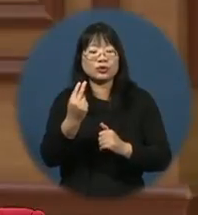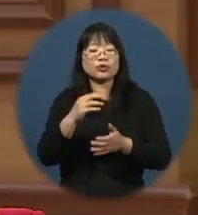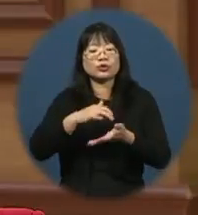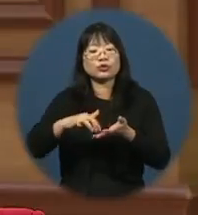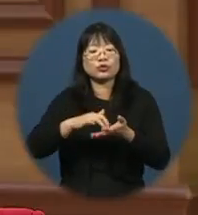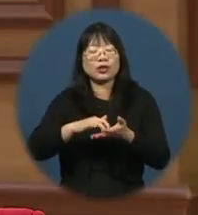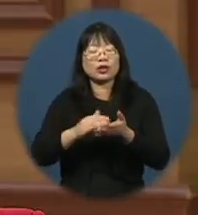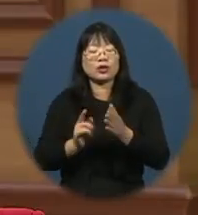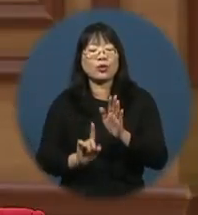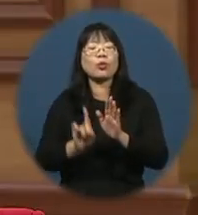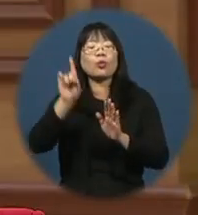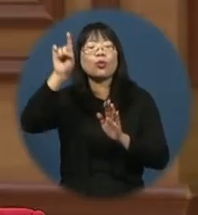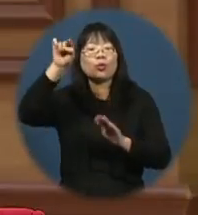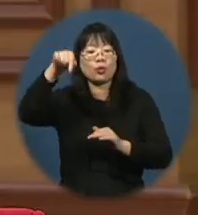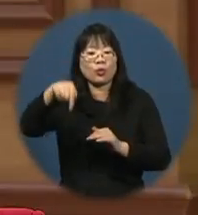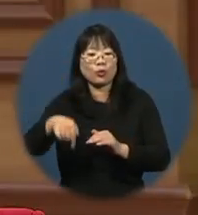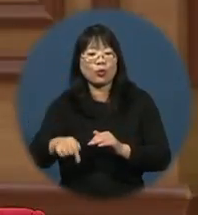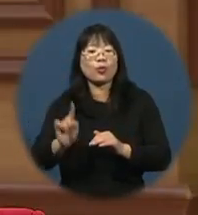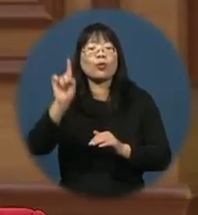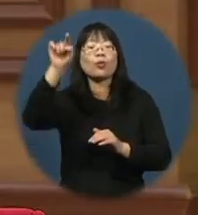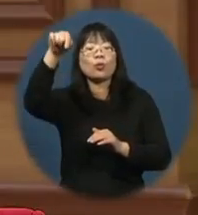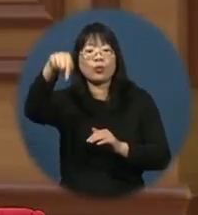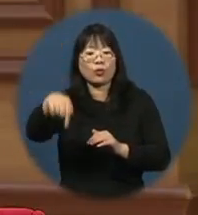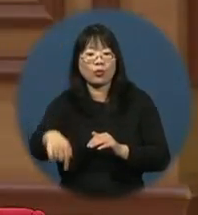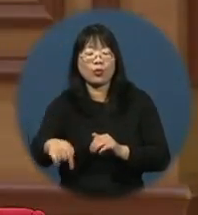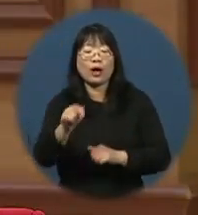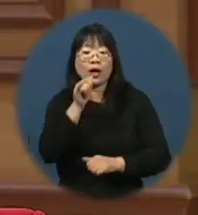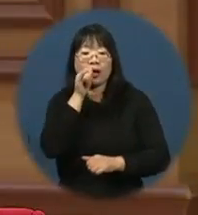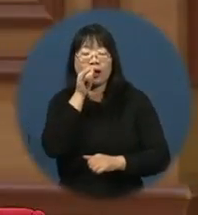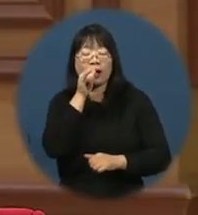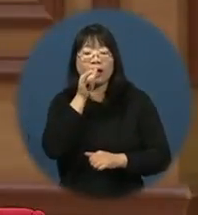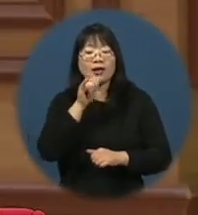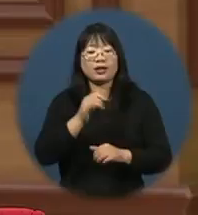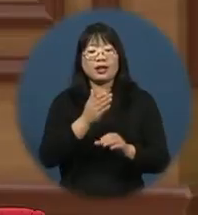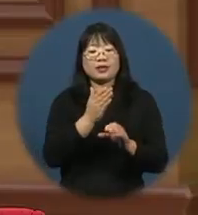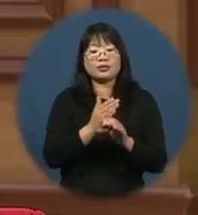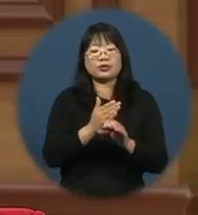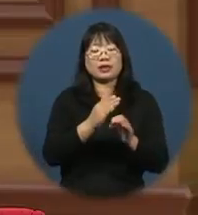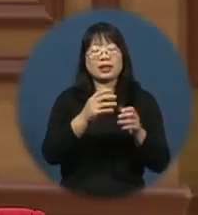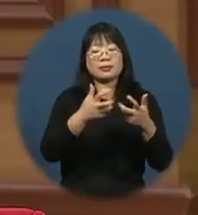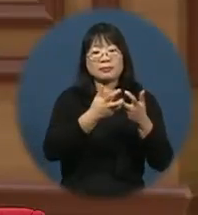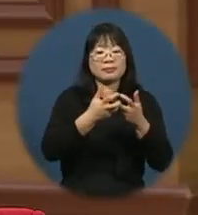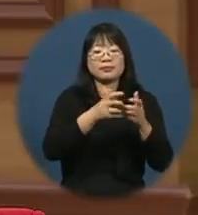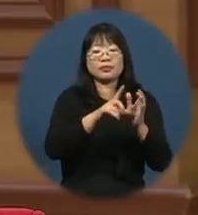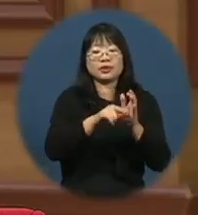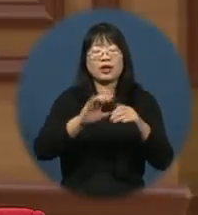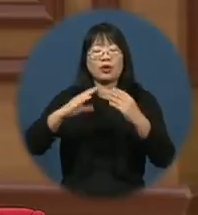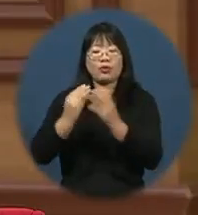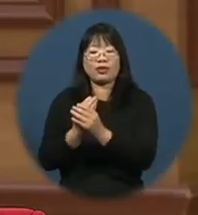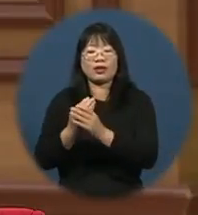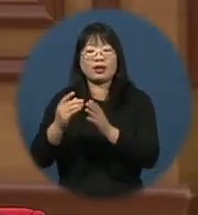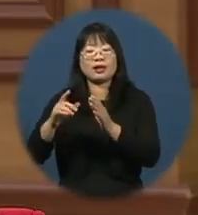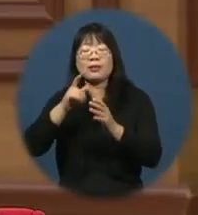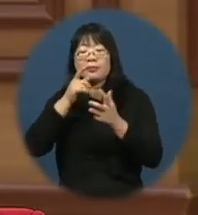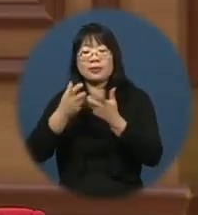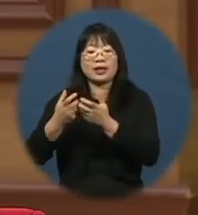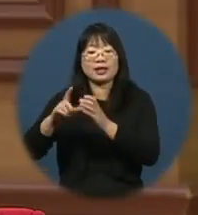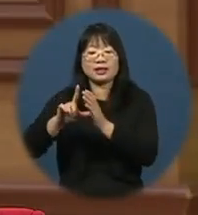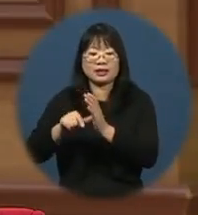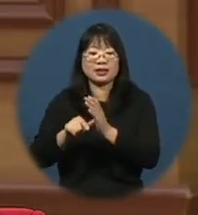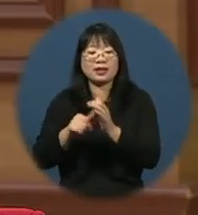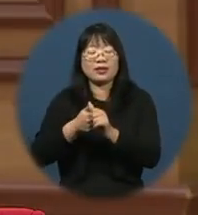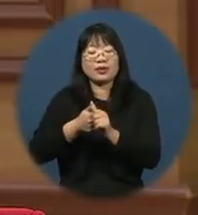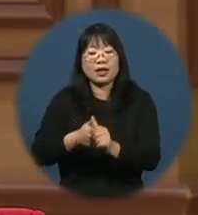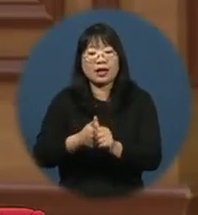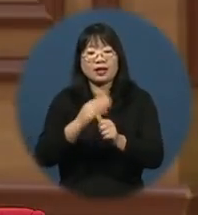오르락내리락 했던 즉 빙하기와 간빙기와 맞춰서 이산화탄소가 증가하기도